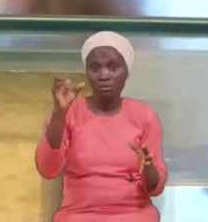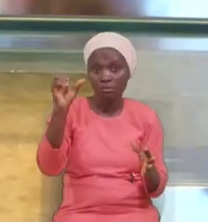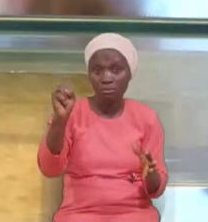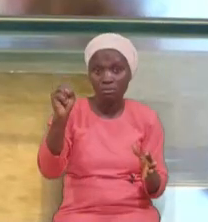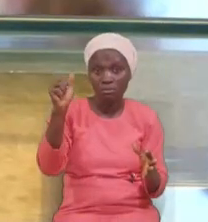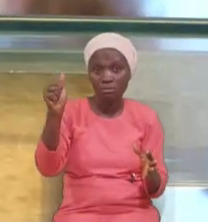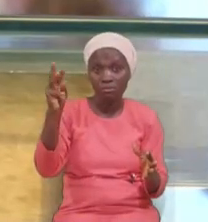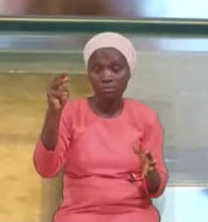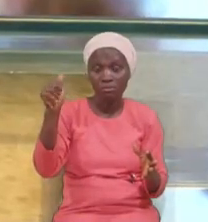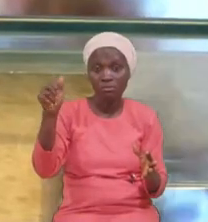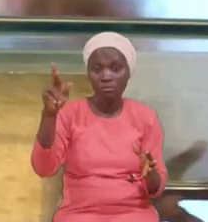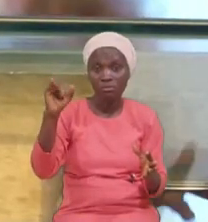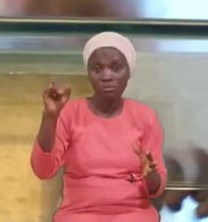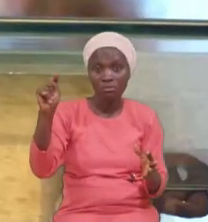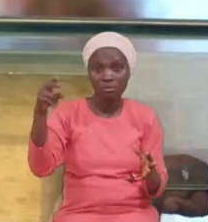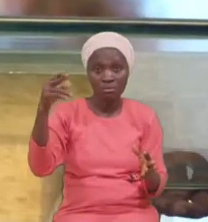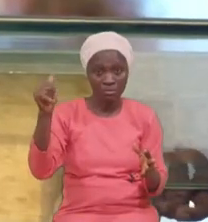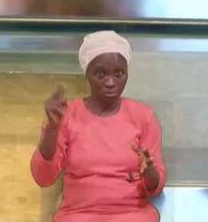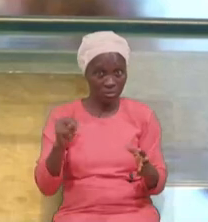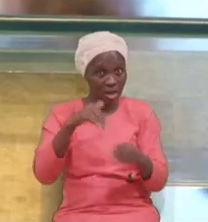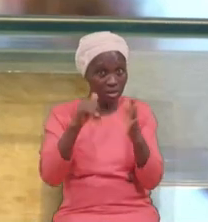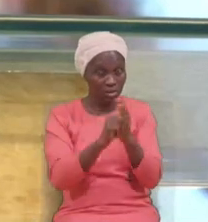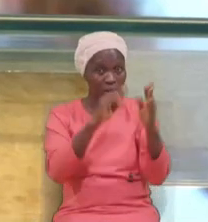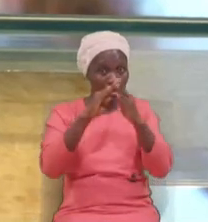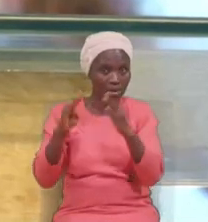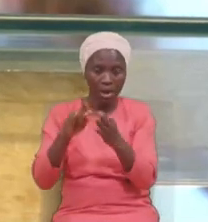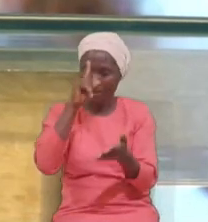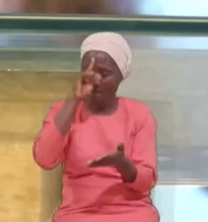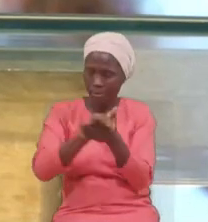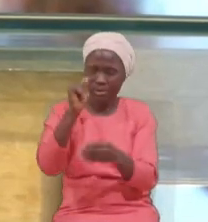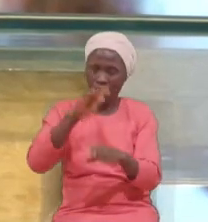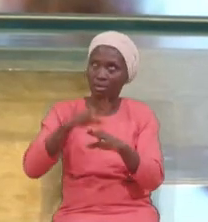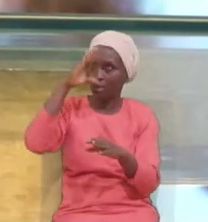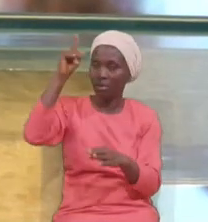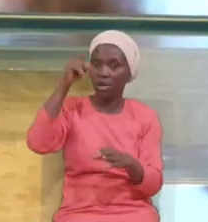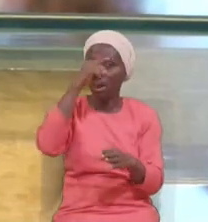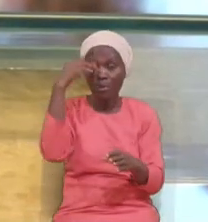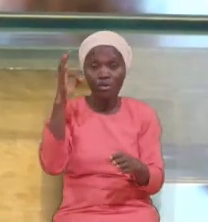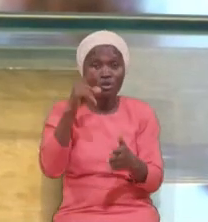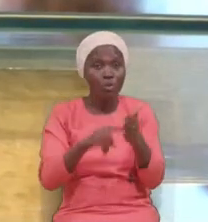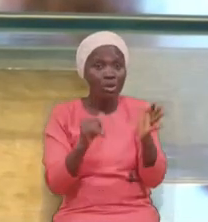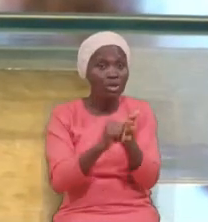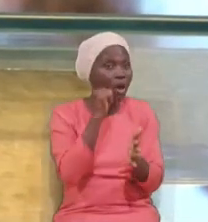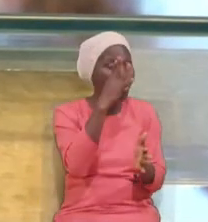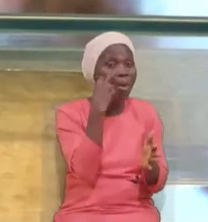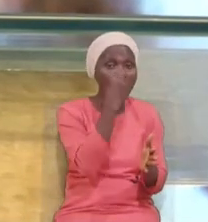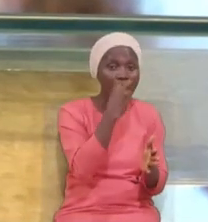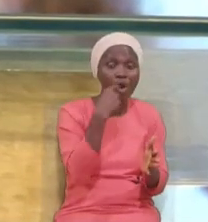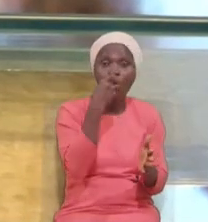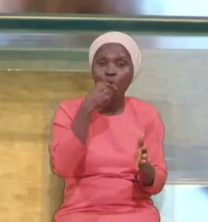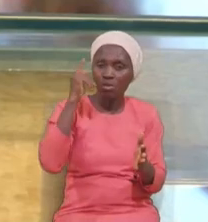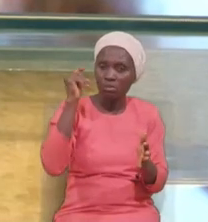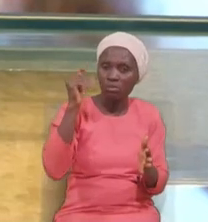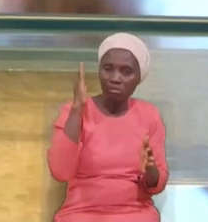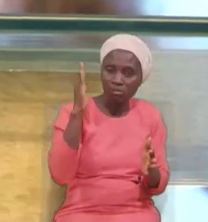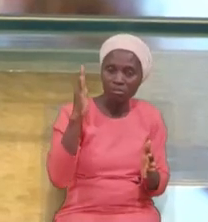Plusieurs Samaritains de cette ville crurent en Jésus à cause de cette déclaration